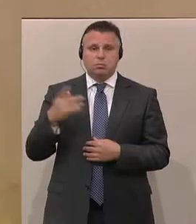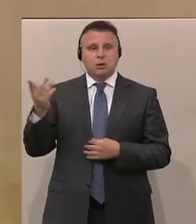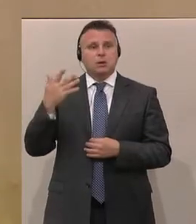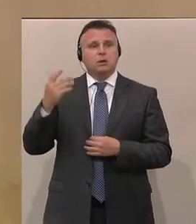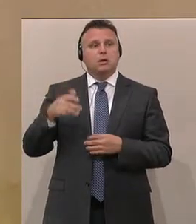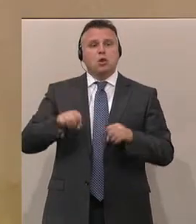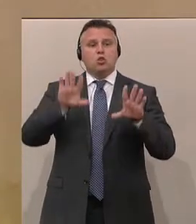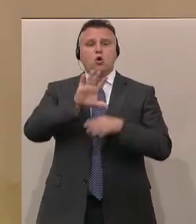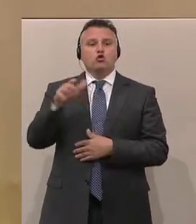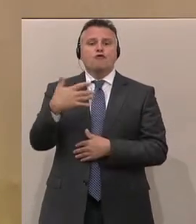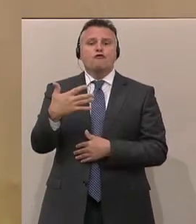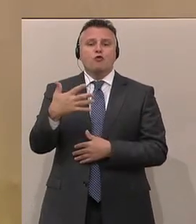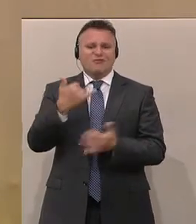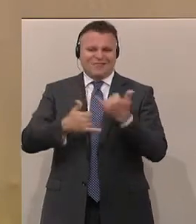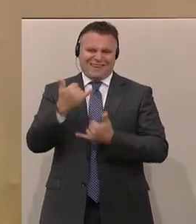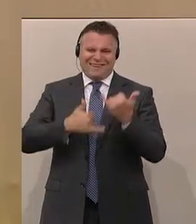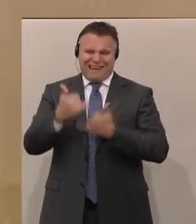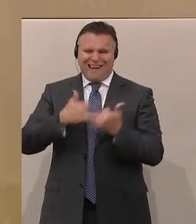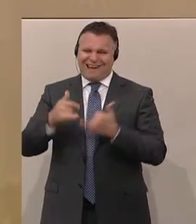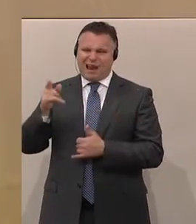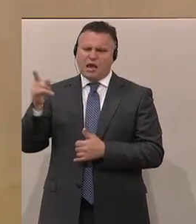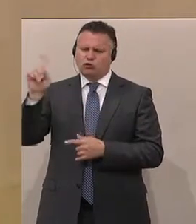haben angerufen, sie hätten gerne ihr Frauenbild wieder zurück.